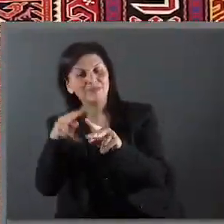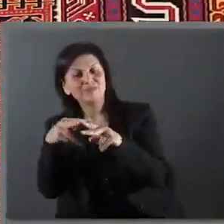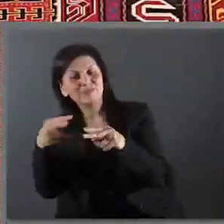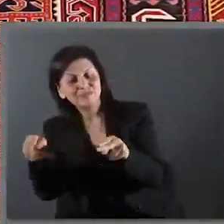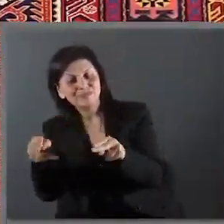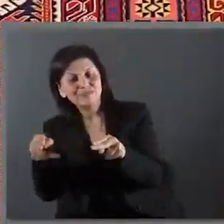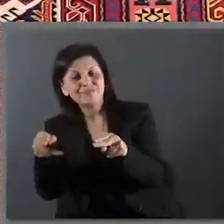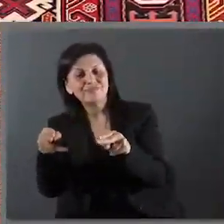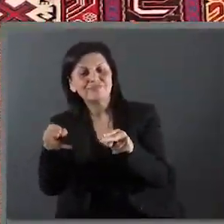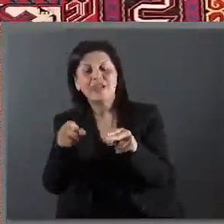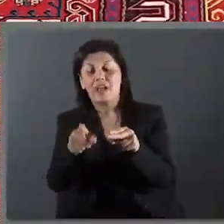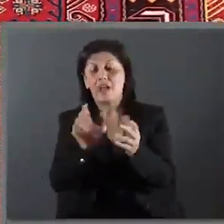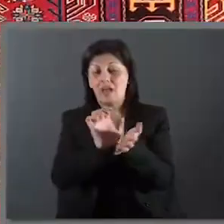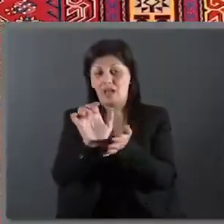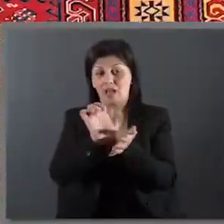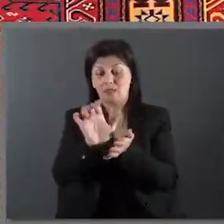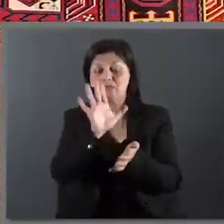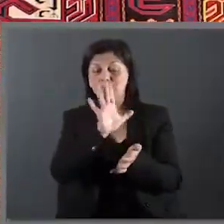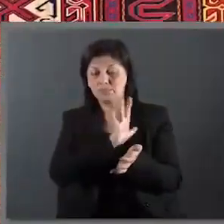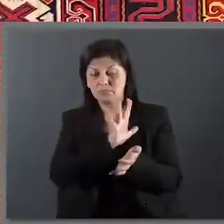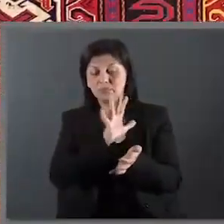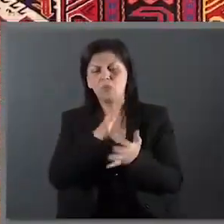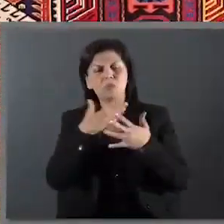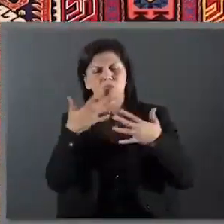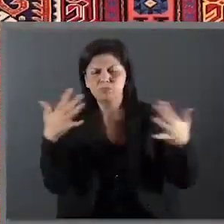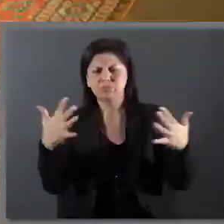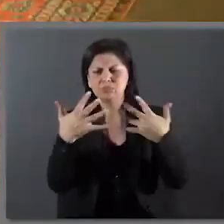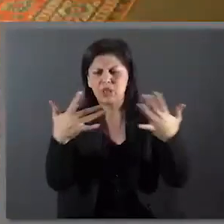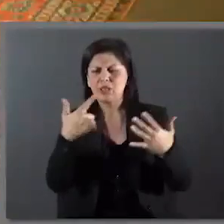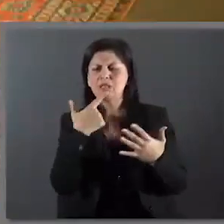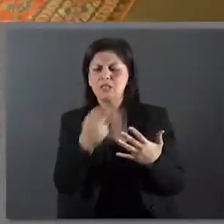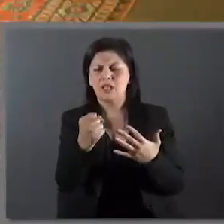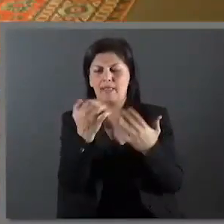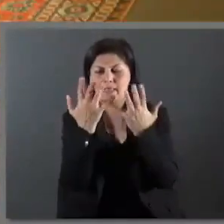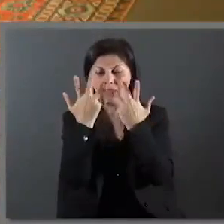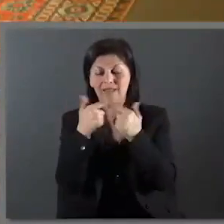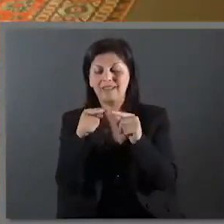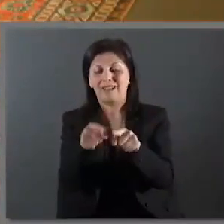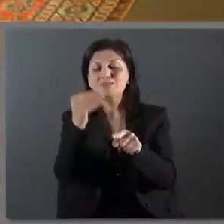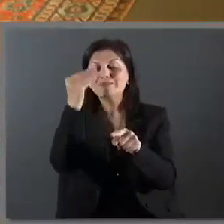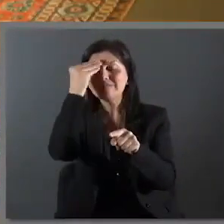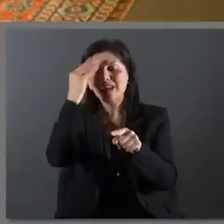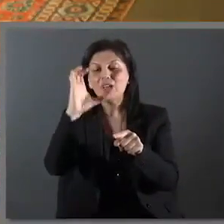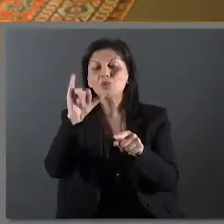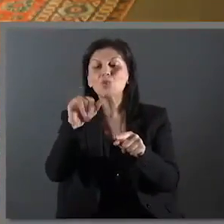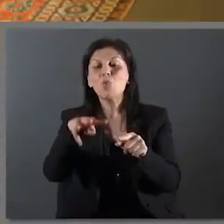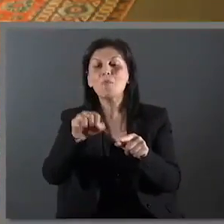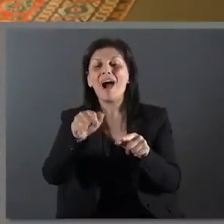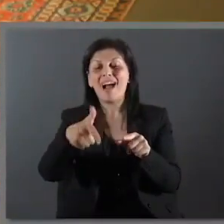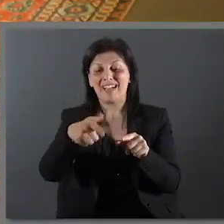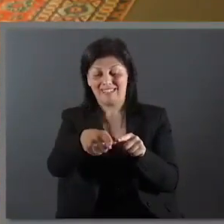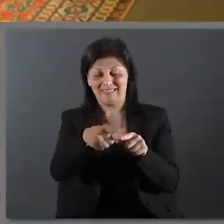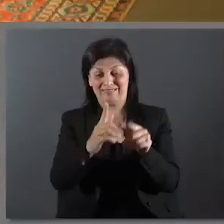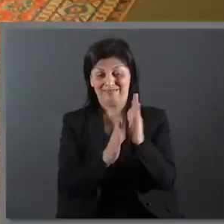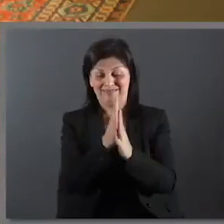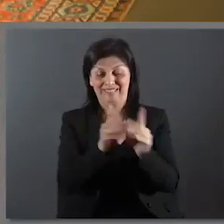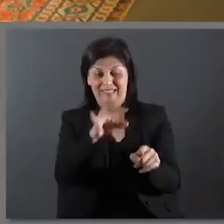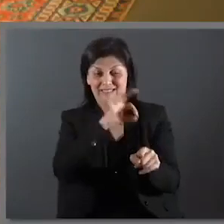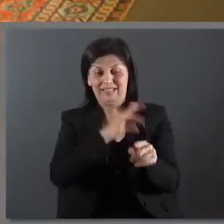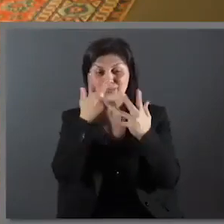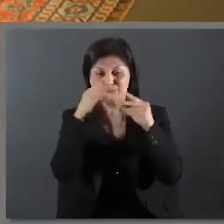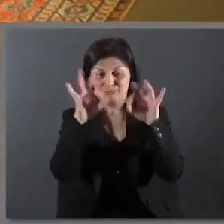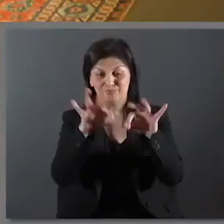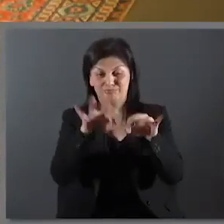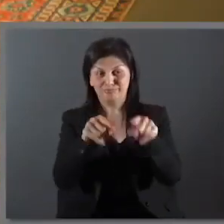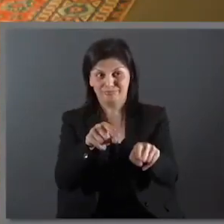sumaq xalçalarının adı. Bu xalçaların istehsalında çox geniş istifadə olunan tünd qırmızı rəng elə sumaq bitkisindən